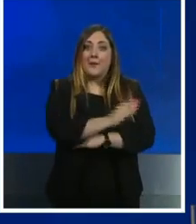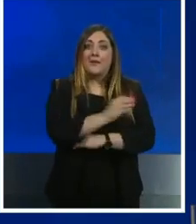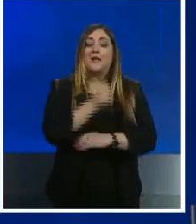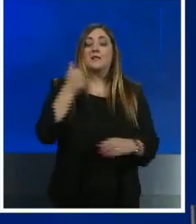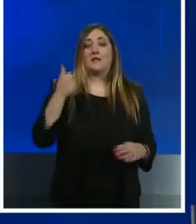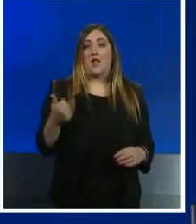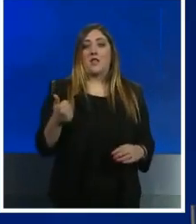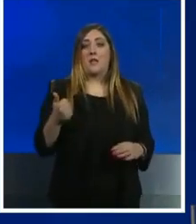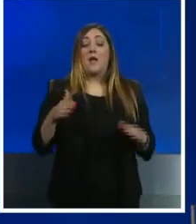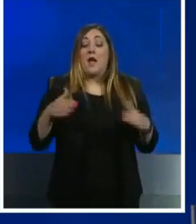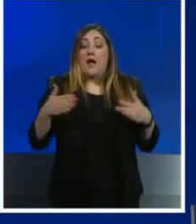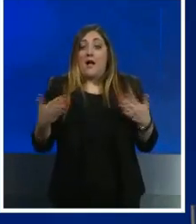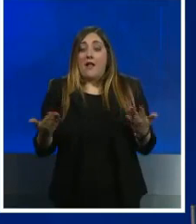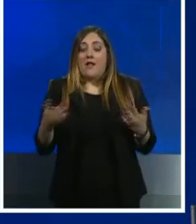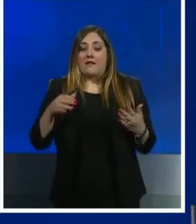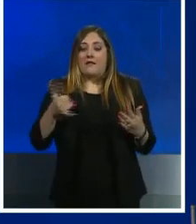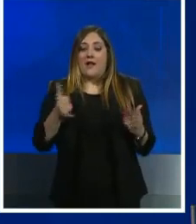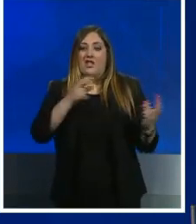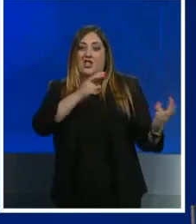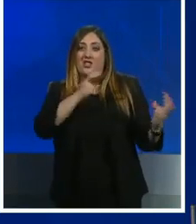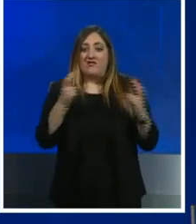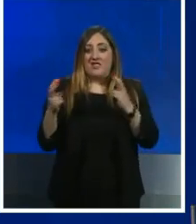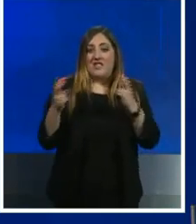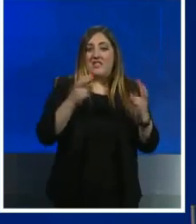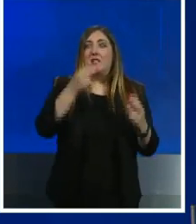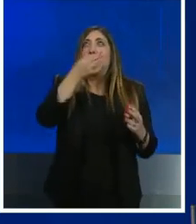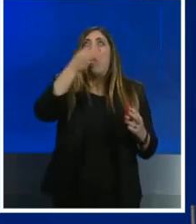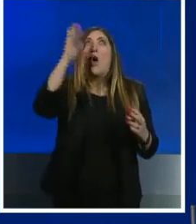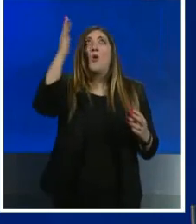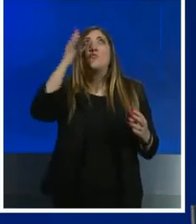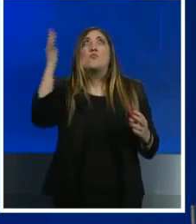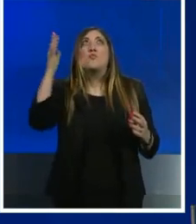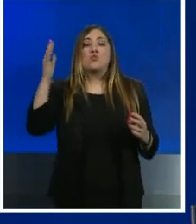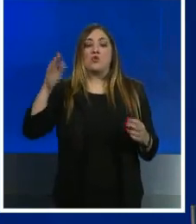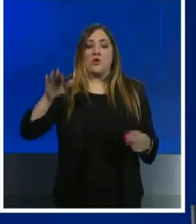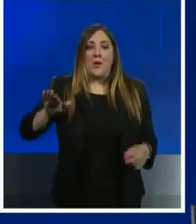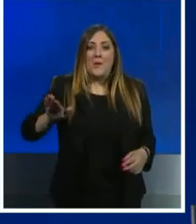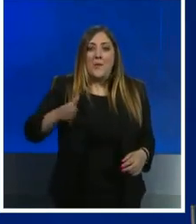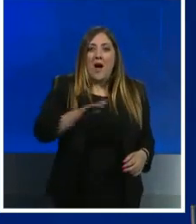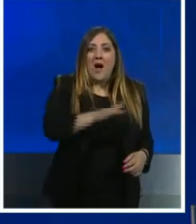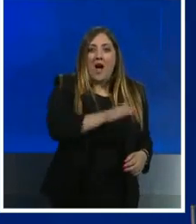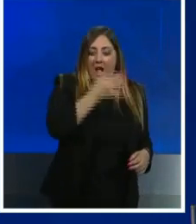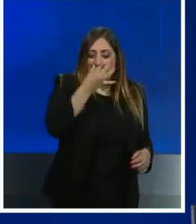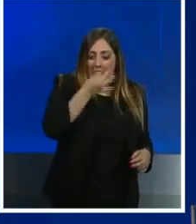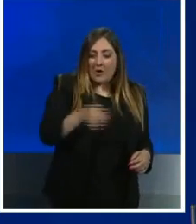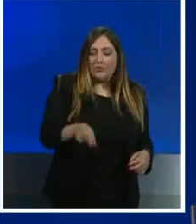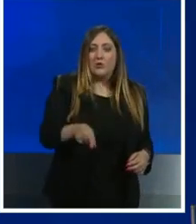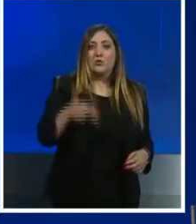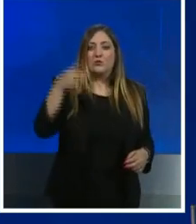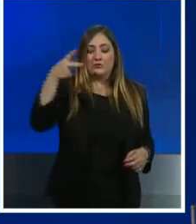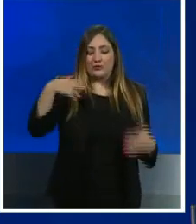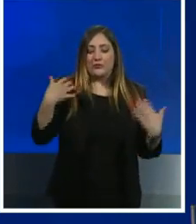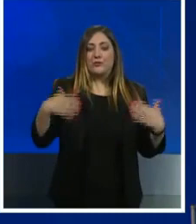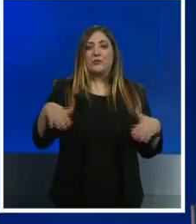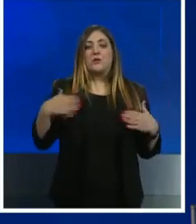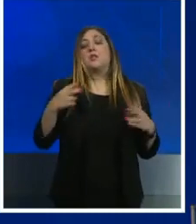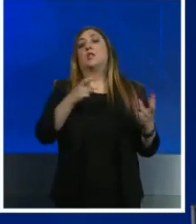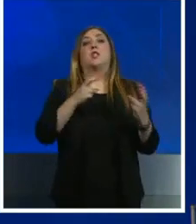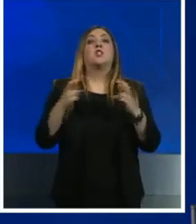għandna dwar it-tniġġis tal-arja, tal-ibħra u anka l-isfidi biex